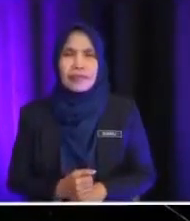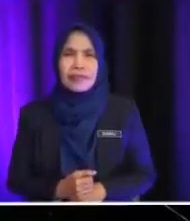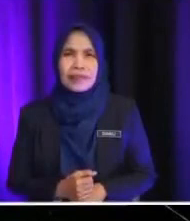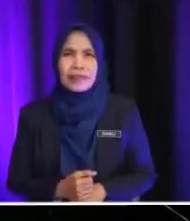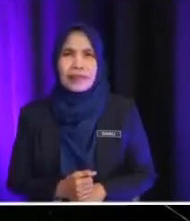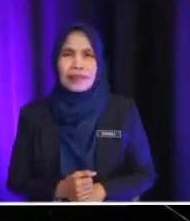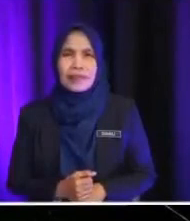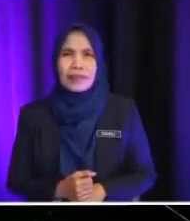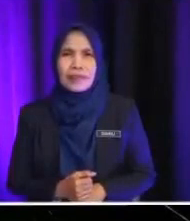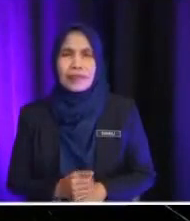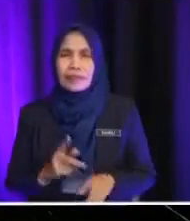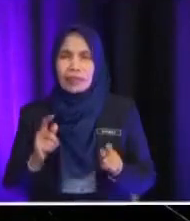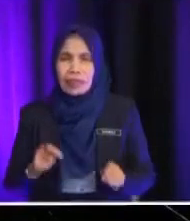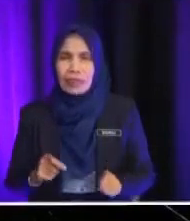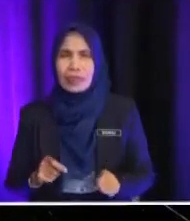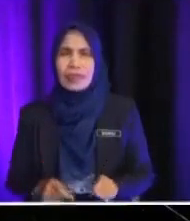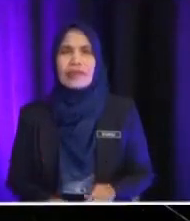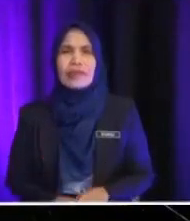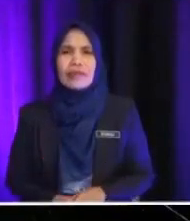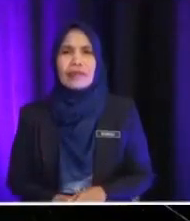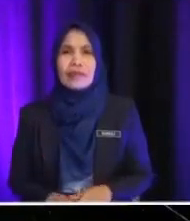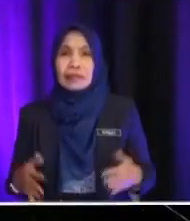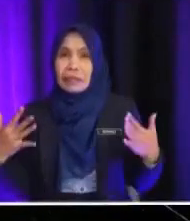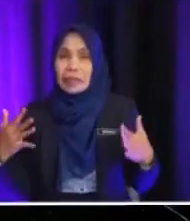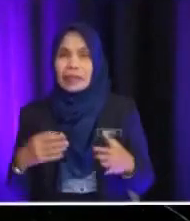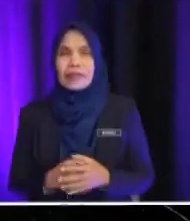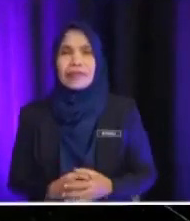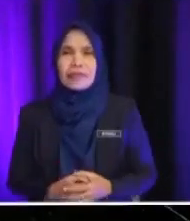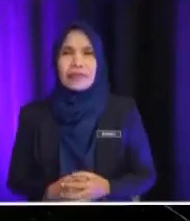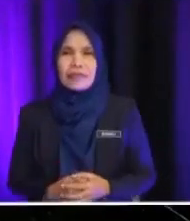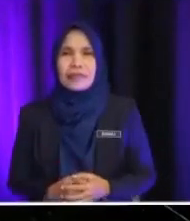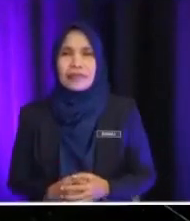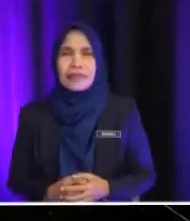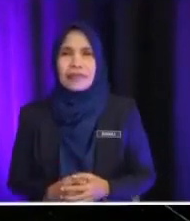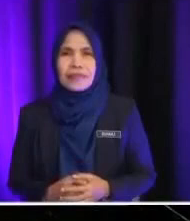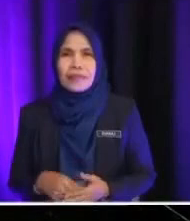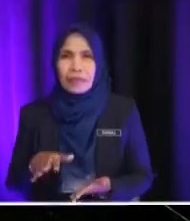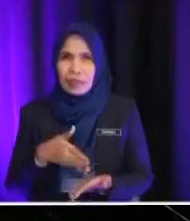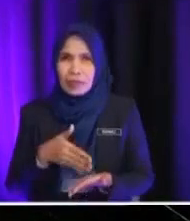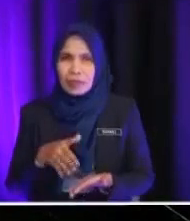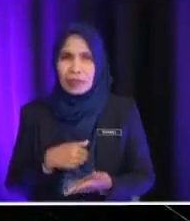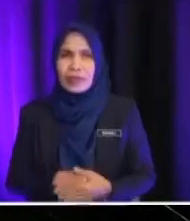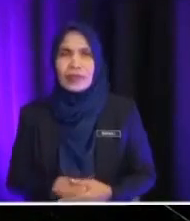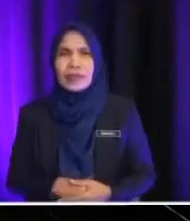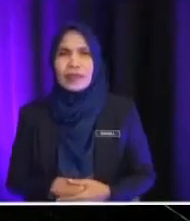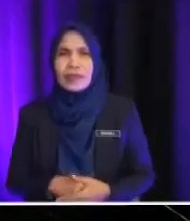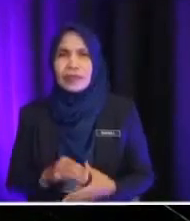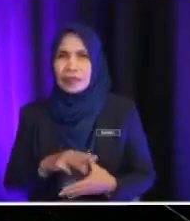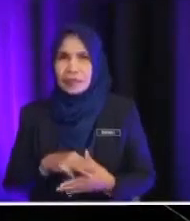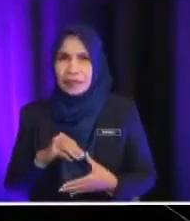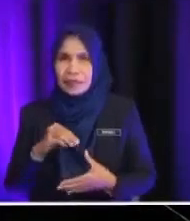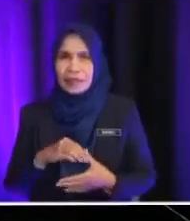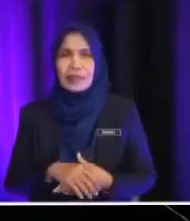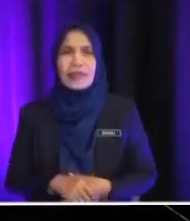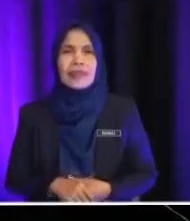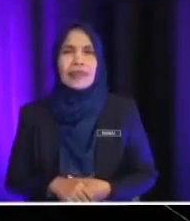kita panaskan terlebih dahulu. Ya, betul. Selepas tu kita akan sapukan minyak dulu pada dulang untuk mengelakkan ayam ni